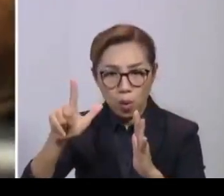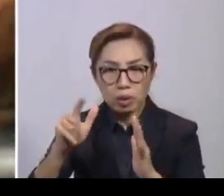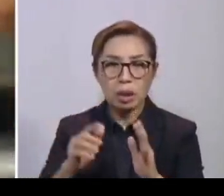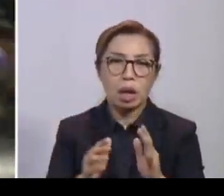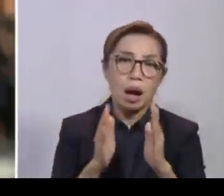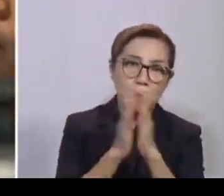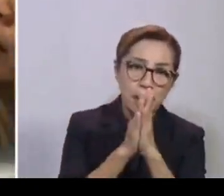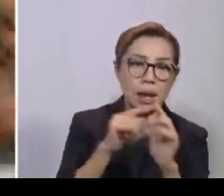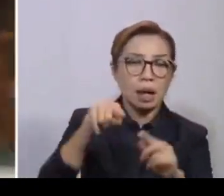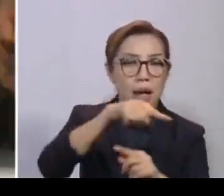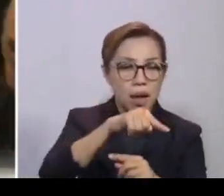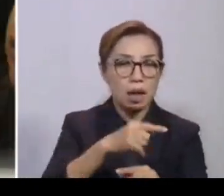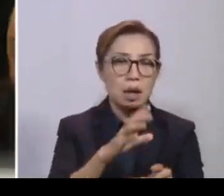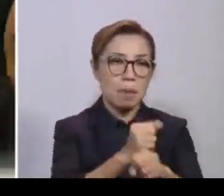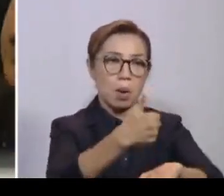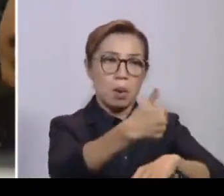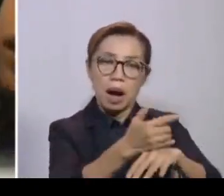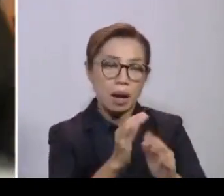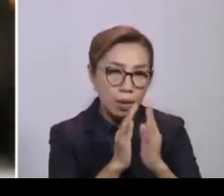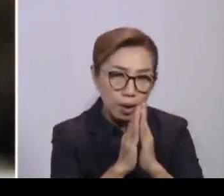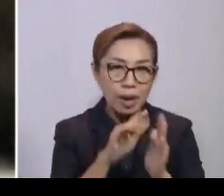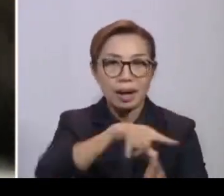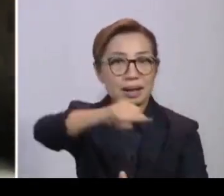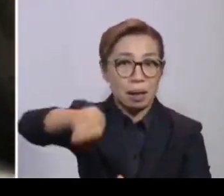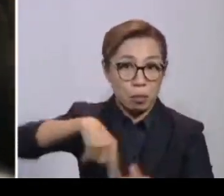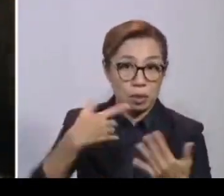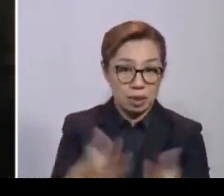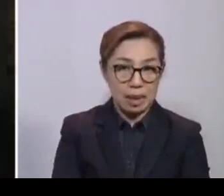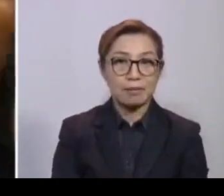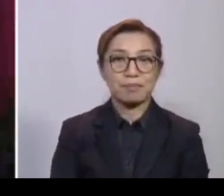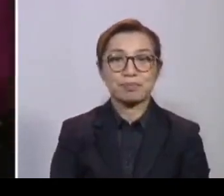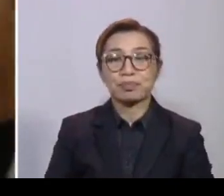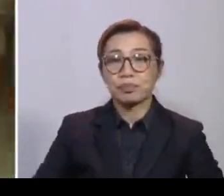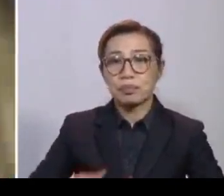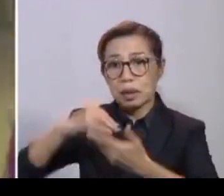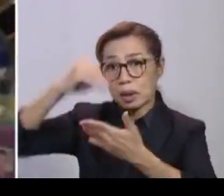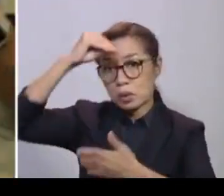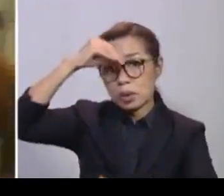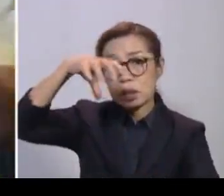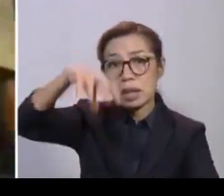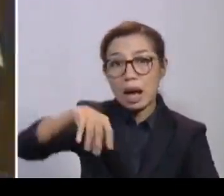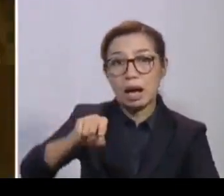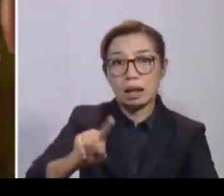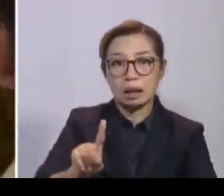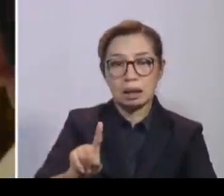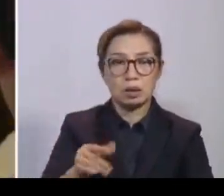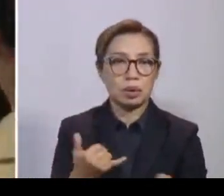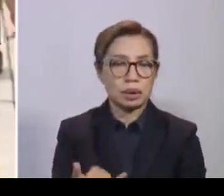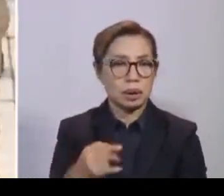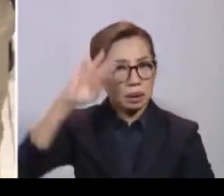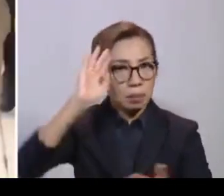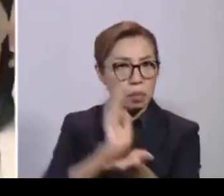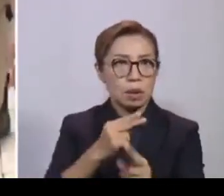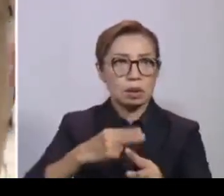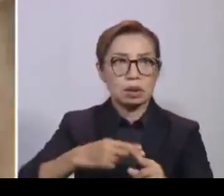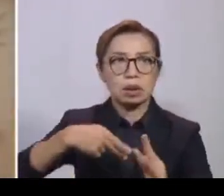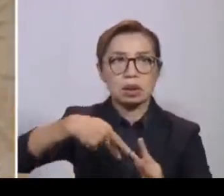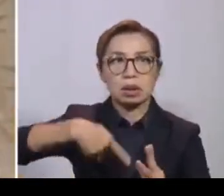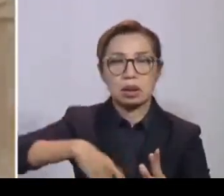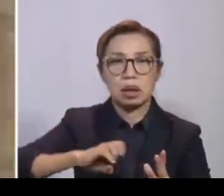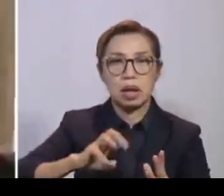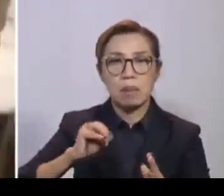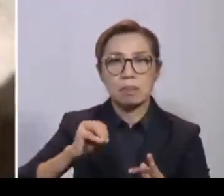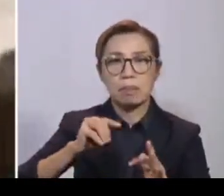กรมพระยาดำรงราชานุภาพด้วยไปต่อกันที่กระทรวงศึกษาธิการกันบ้างนะคะวันนี้พลตำรวจเอกเพิ่มพูนชิดชอบ